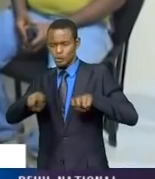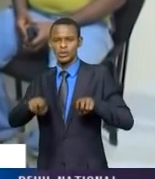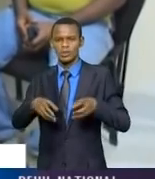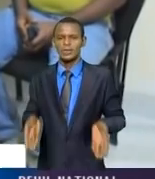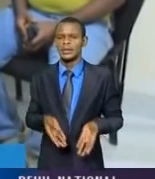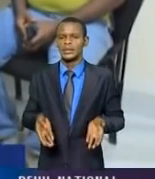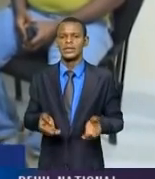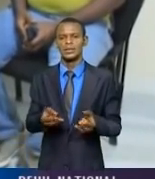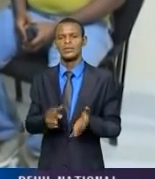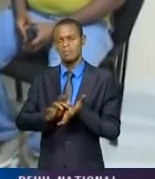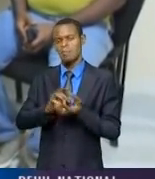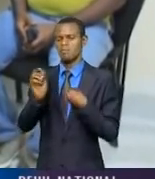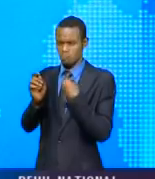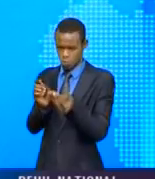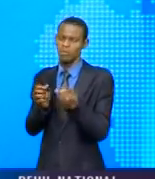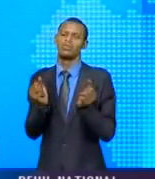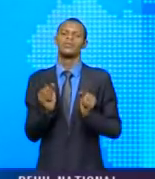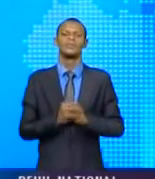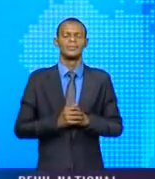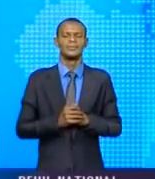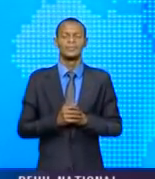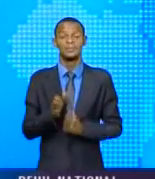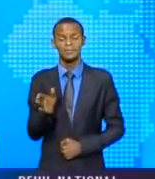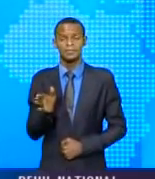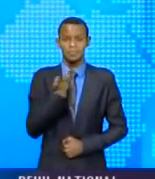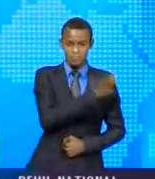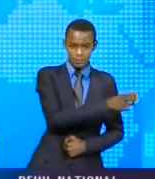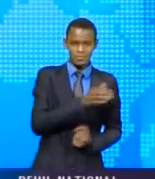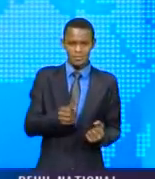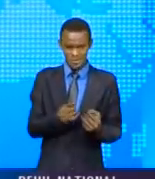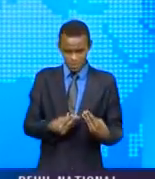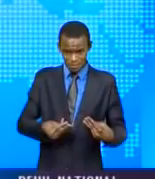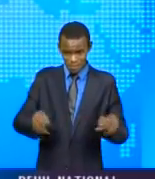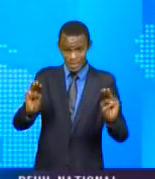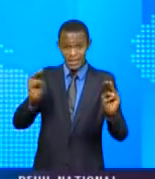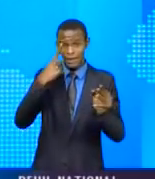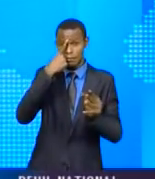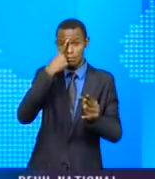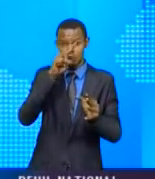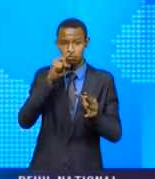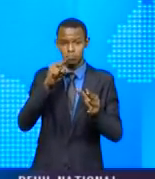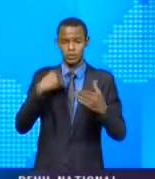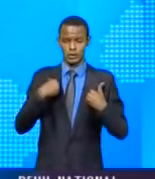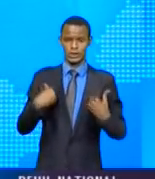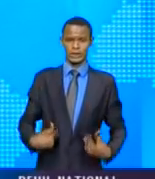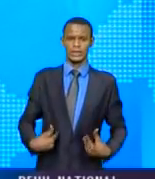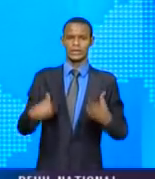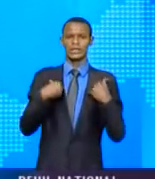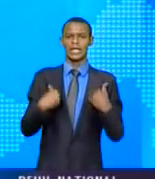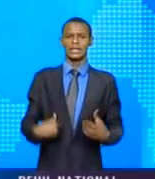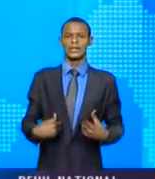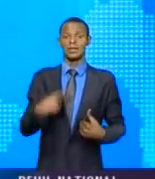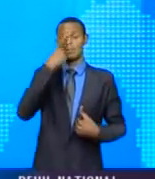un nombre élevé des cas des kits sanitaires pour les hôpitaux de référence des cars à oye mba ce boulot